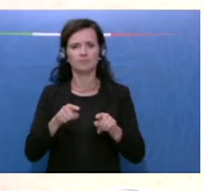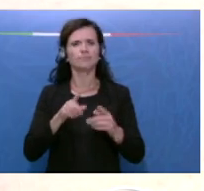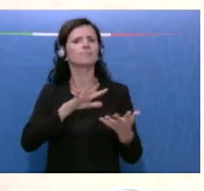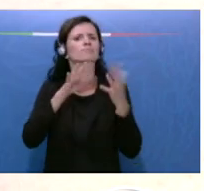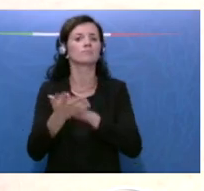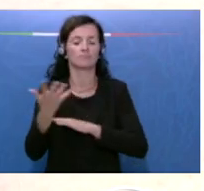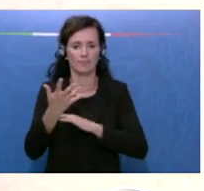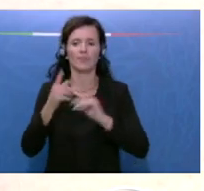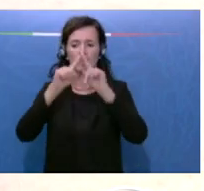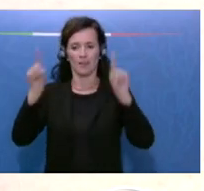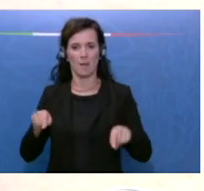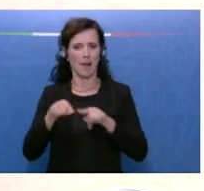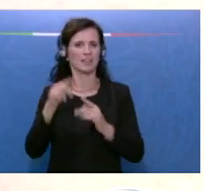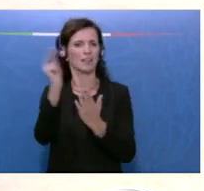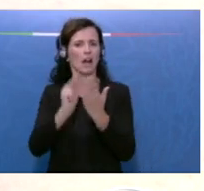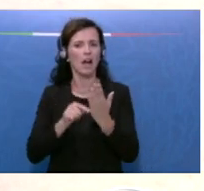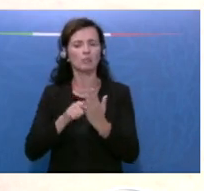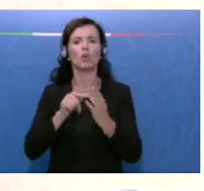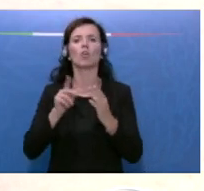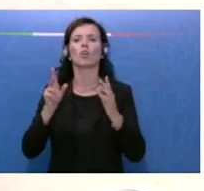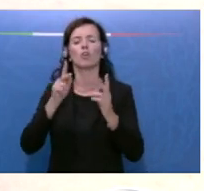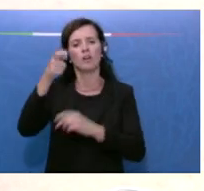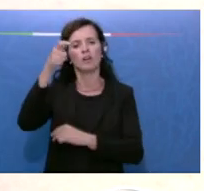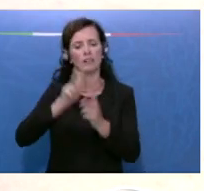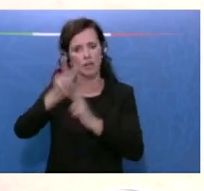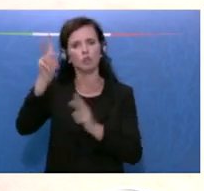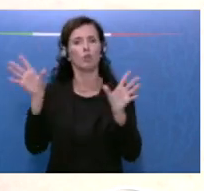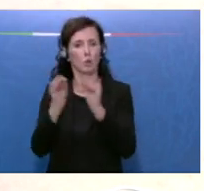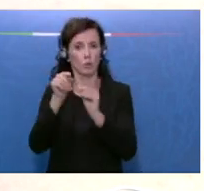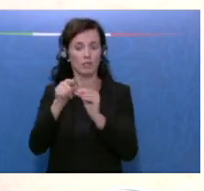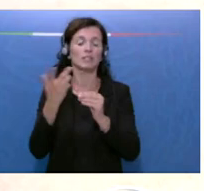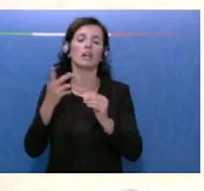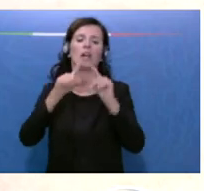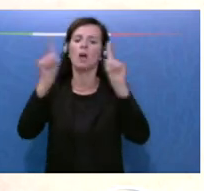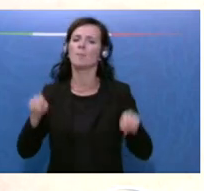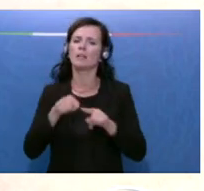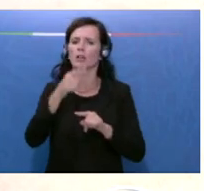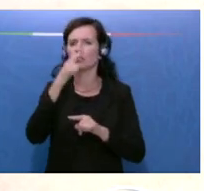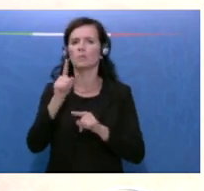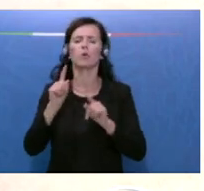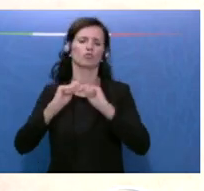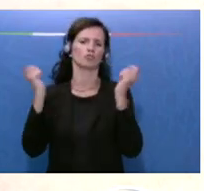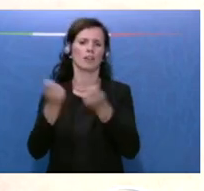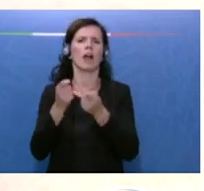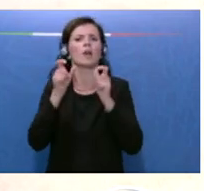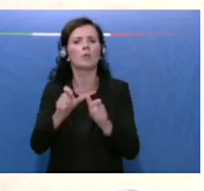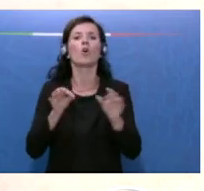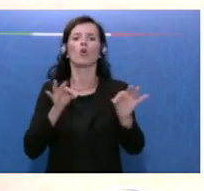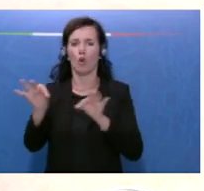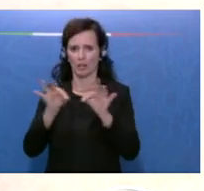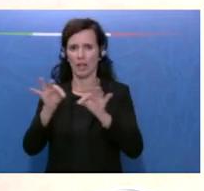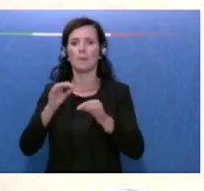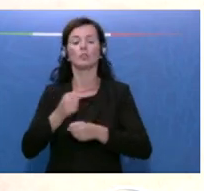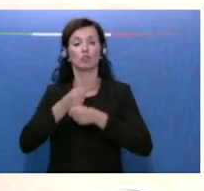unite un mandato di tipo generale per il coordinamento della risposta